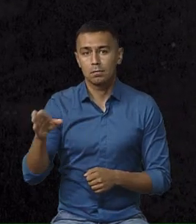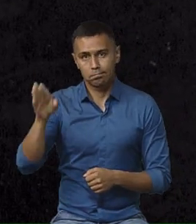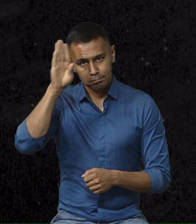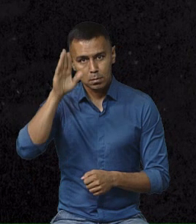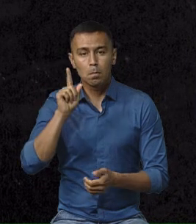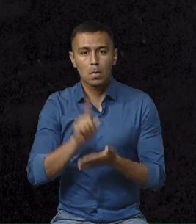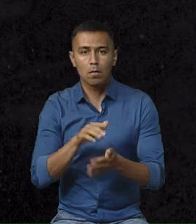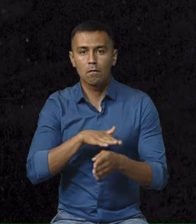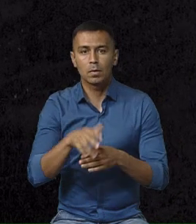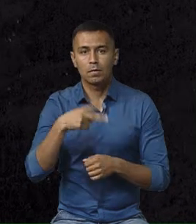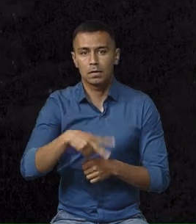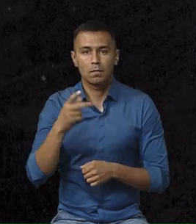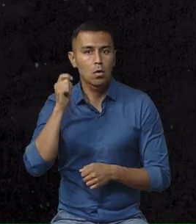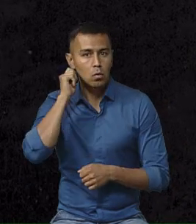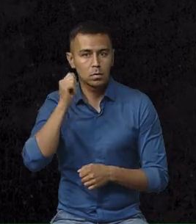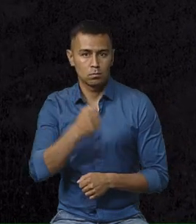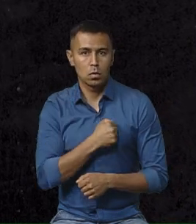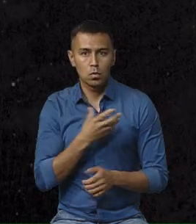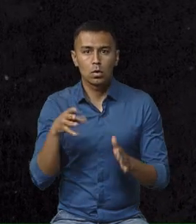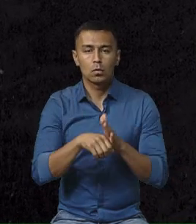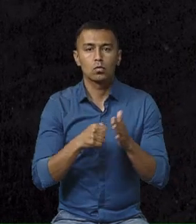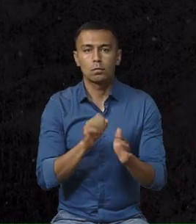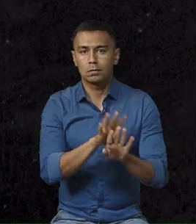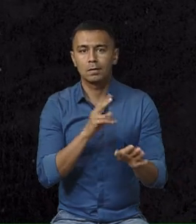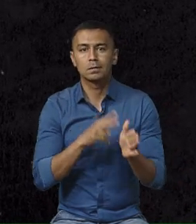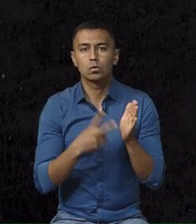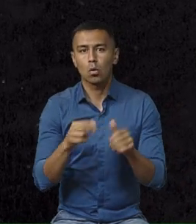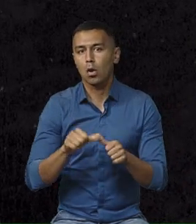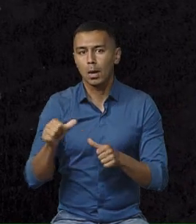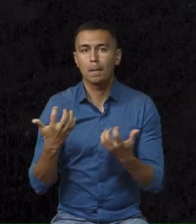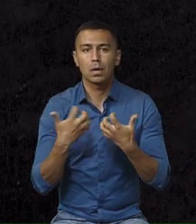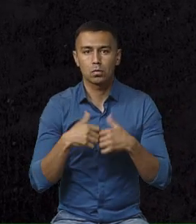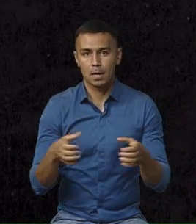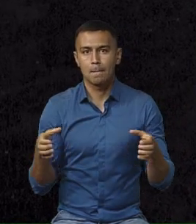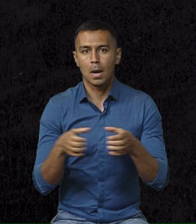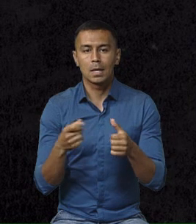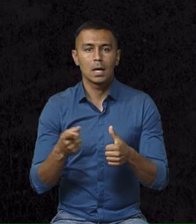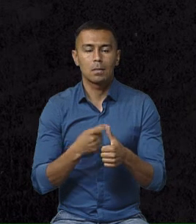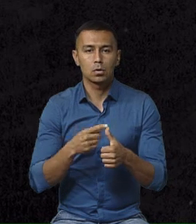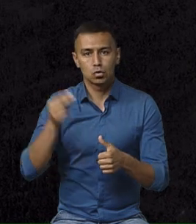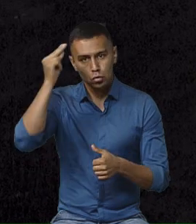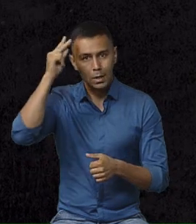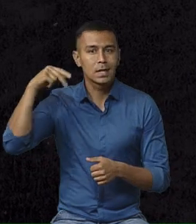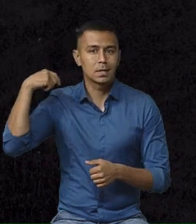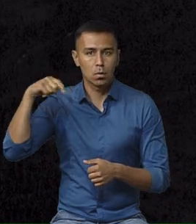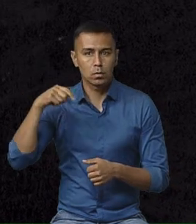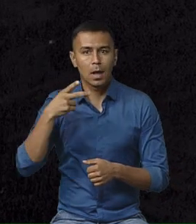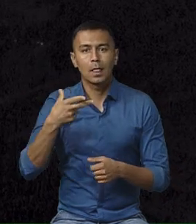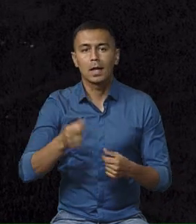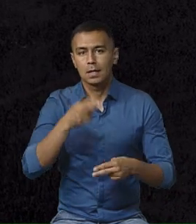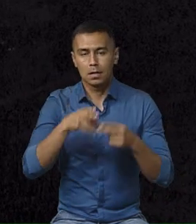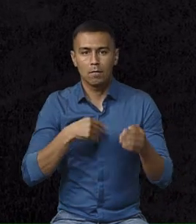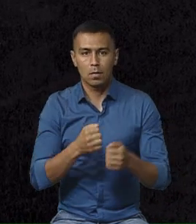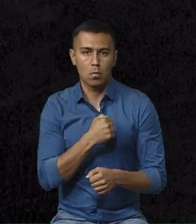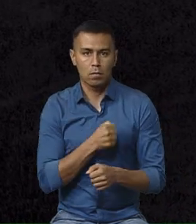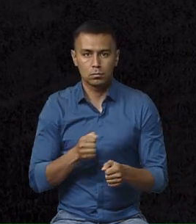б виповнитися 22 роки. Боєць долучився до лав 72-ї окремої механізованої бригади імені Чорних Запорожців, де й закінчив свій бойовий